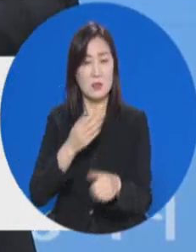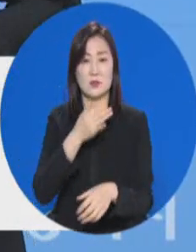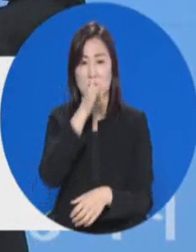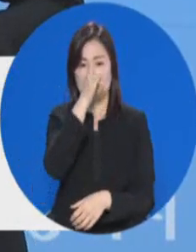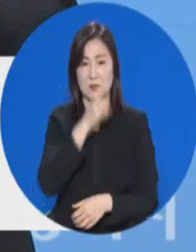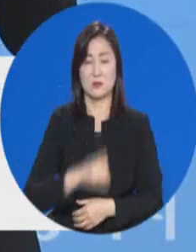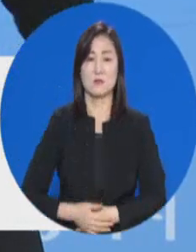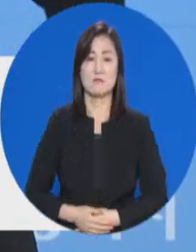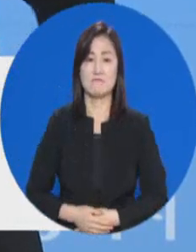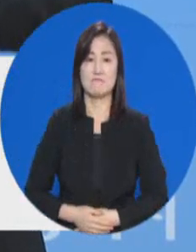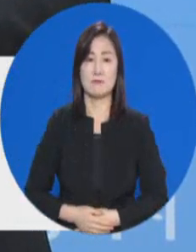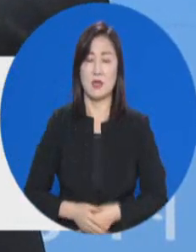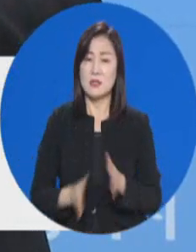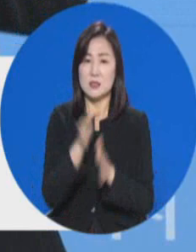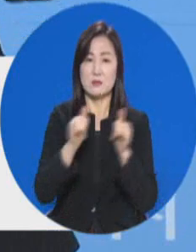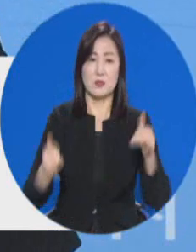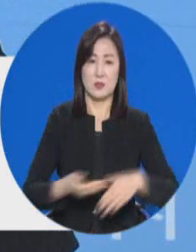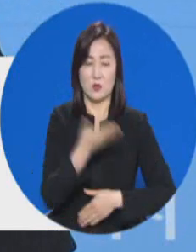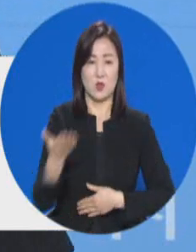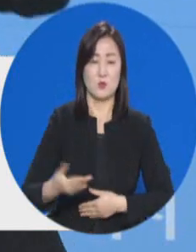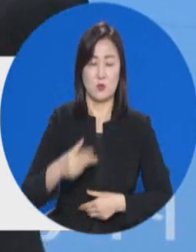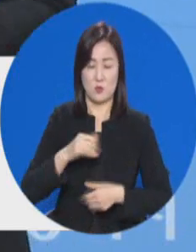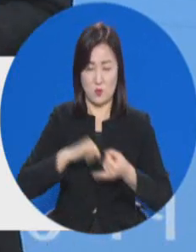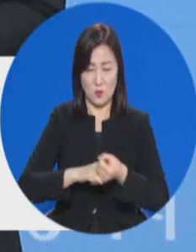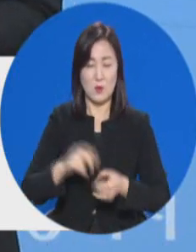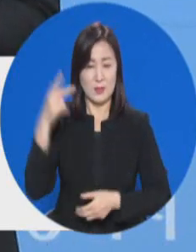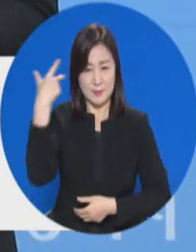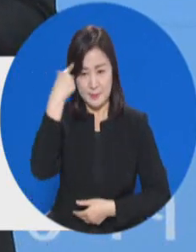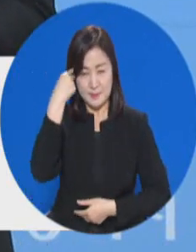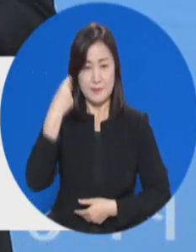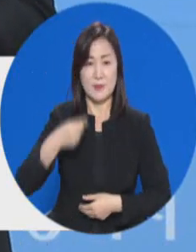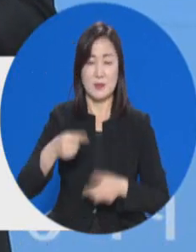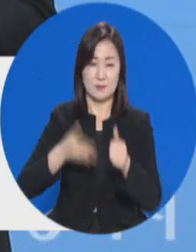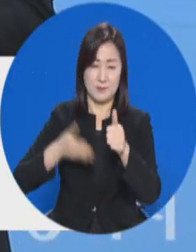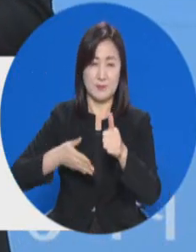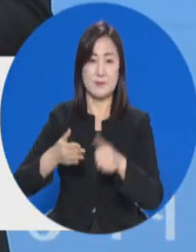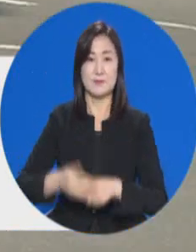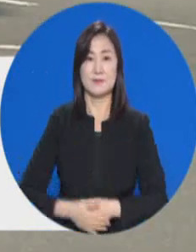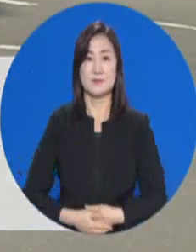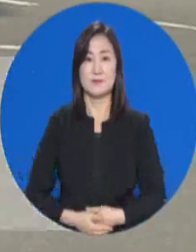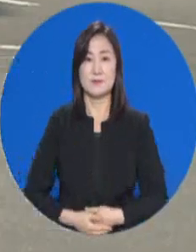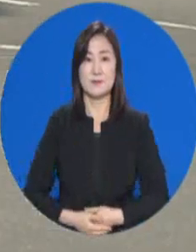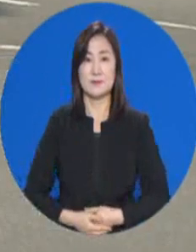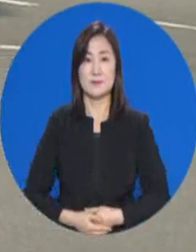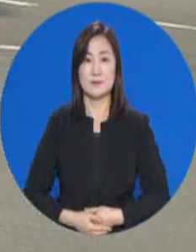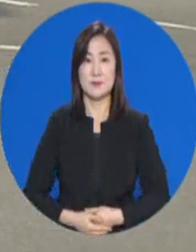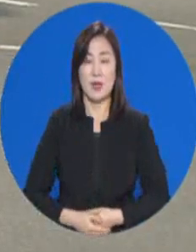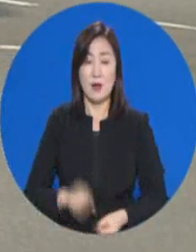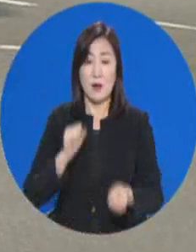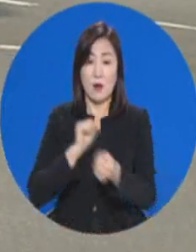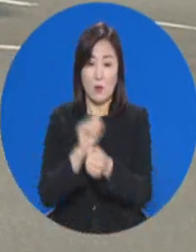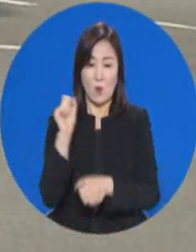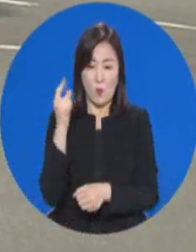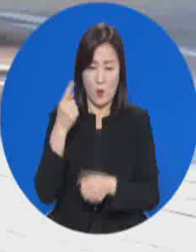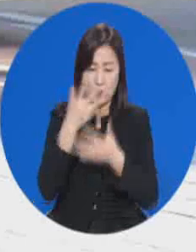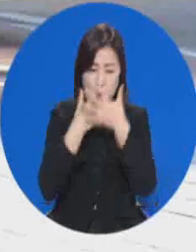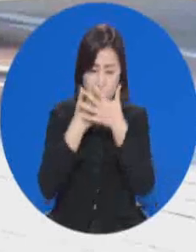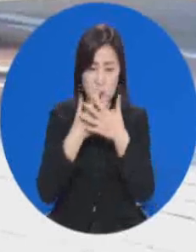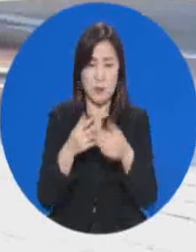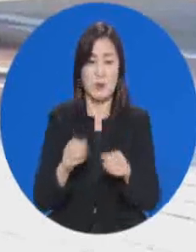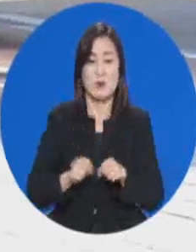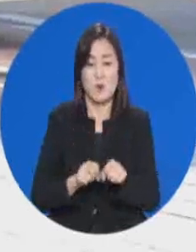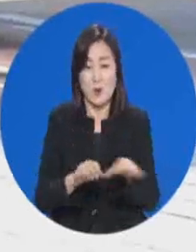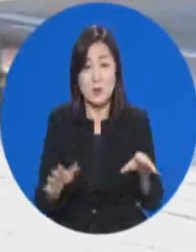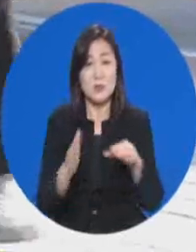있다는 걸 좀 우리 시민들께서 다시 한번 깊이 마음속에 새겼으면 좋겠습니다. 감염원이 나타나지 않은 채 확산하고